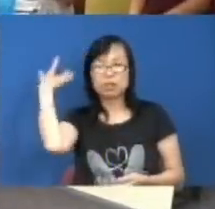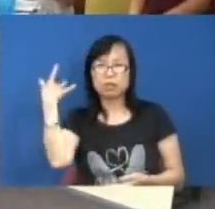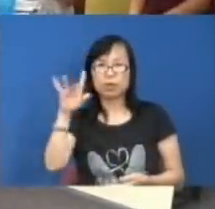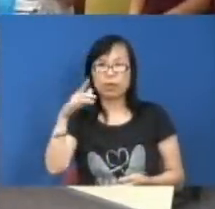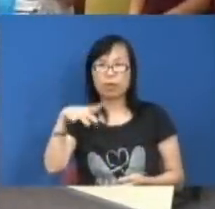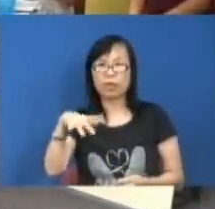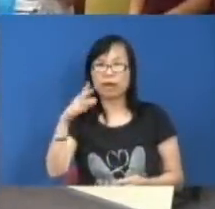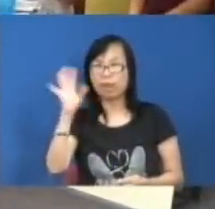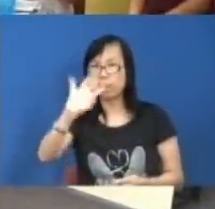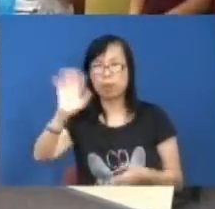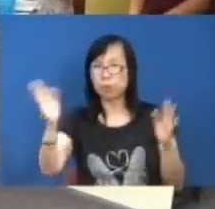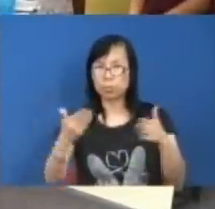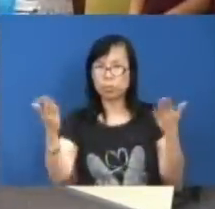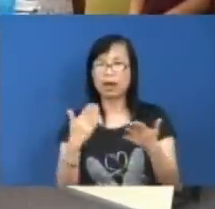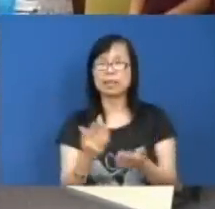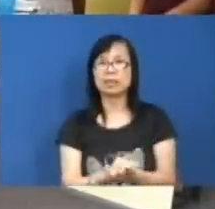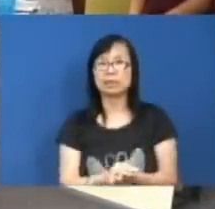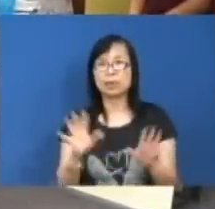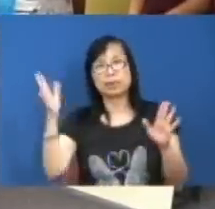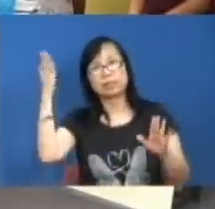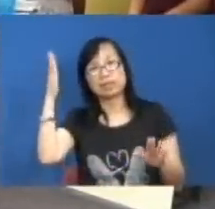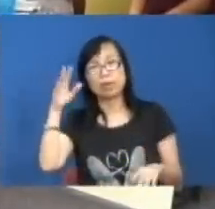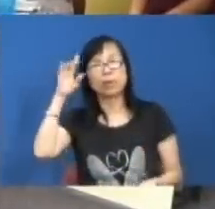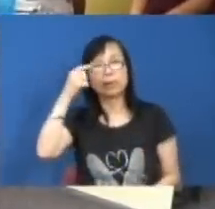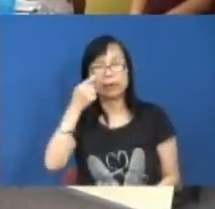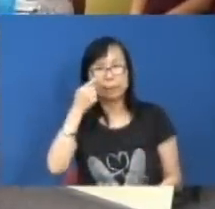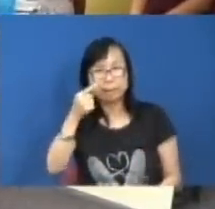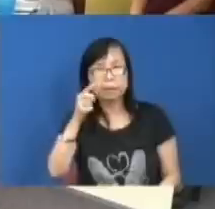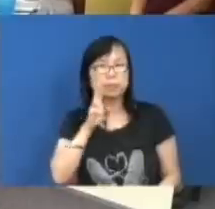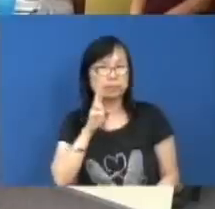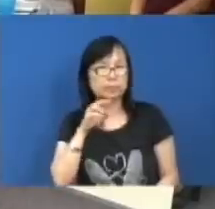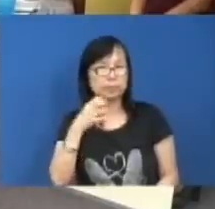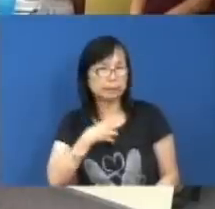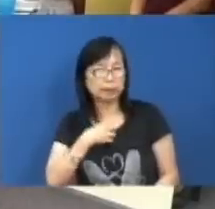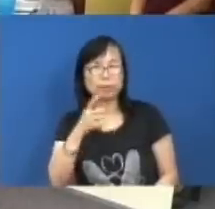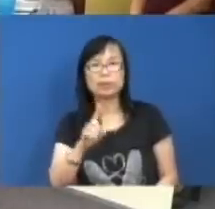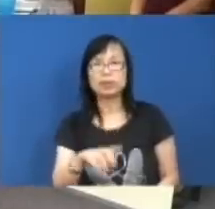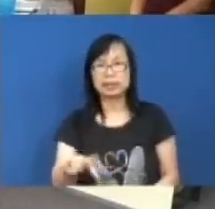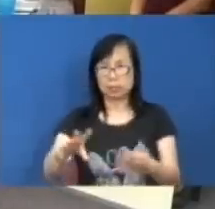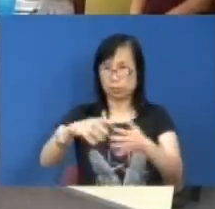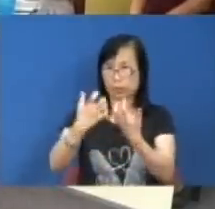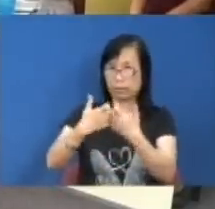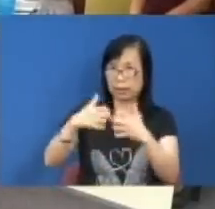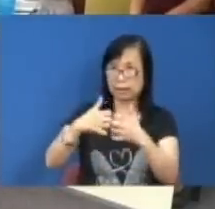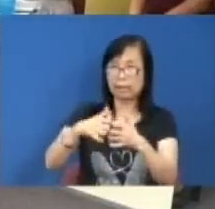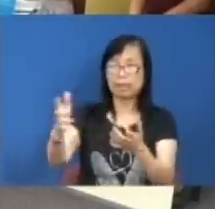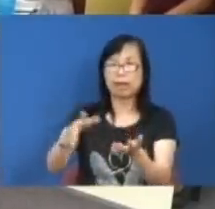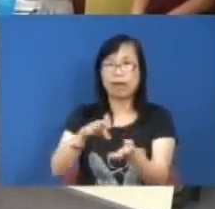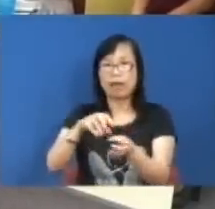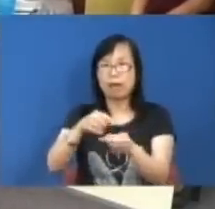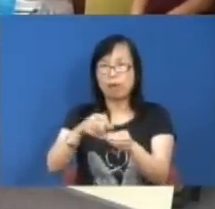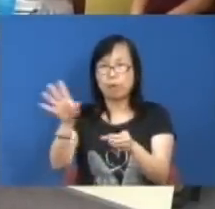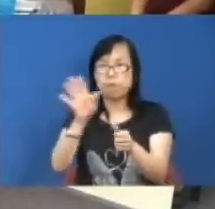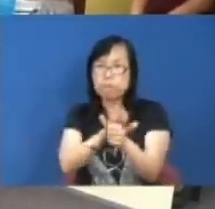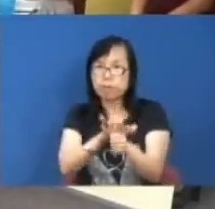所以我們鼓勵就不要用肉眼或者手的感覺去判斷，希望都有一些比較儀器性的輔助，去讓